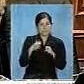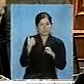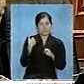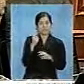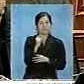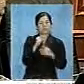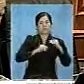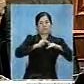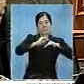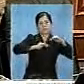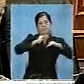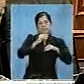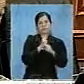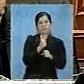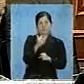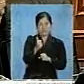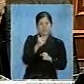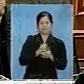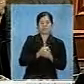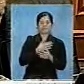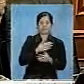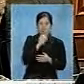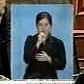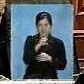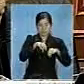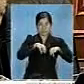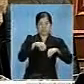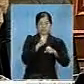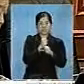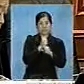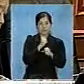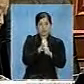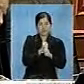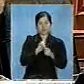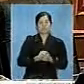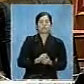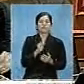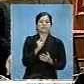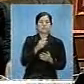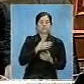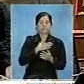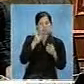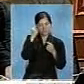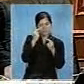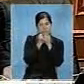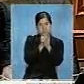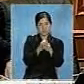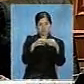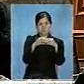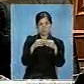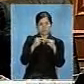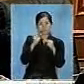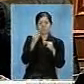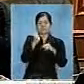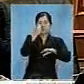ประเทศผมก็ขออนุญาตเรียนว่าในการดำเนินการตรงนี้นะครับไม่มีความประสงค์ที่จะไปเอื้อรายใหญ่ในทุนอะไรกฎหม